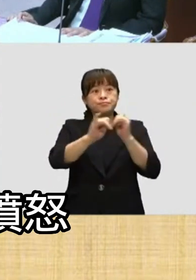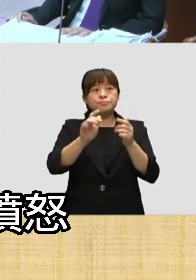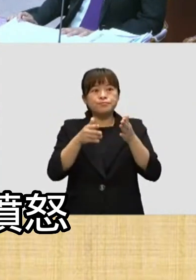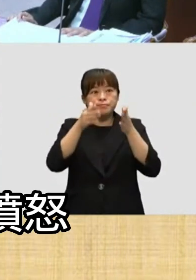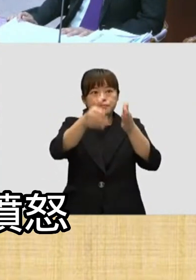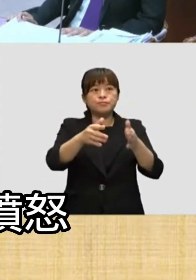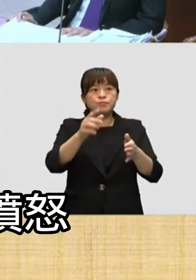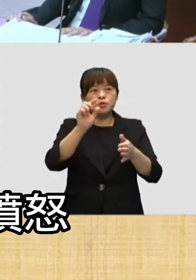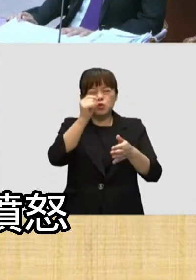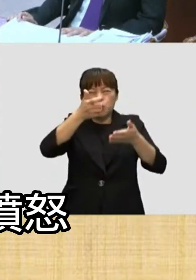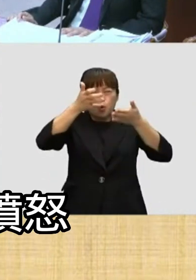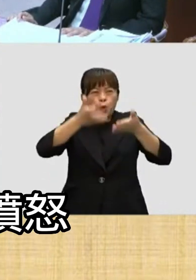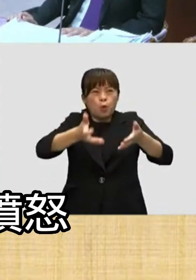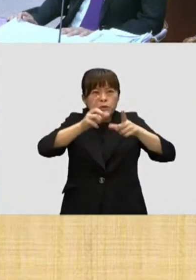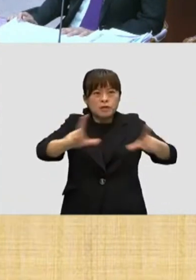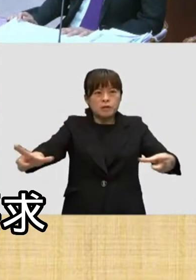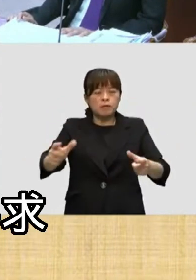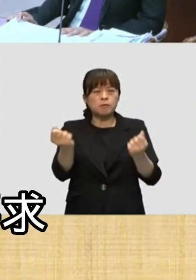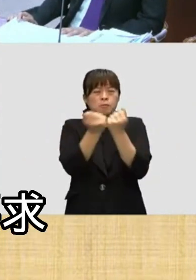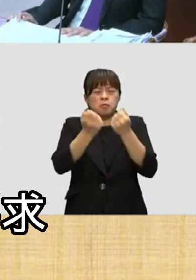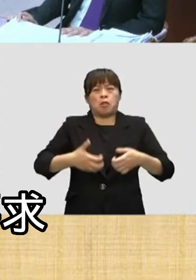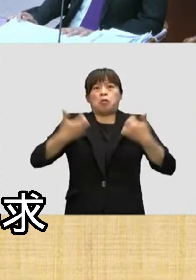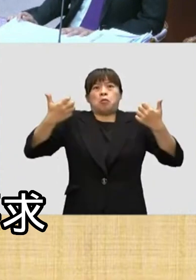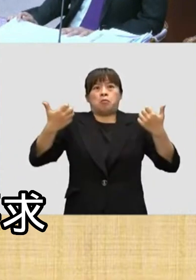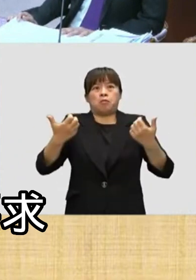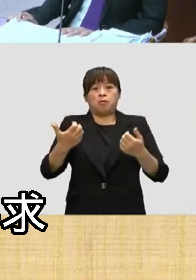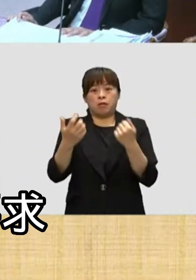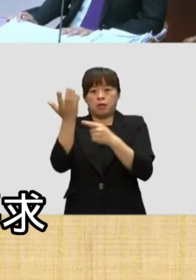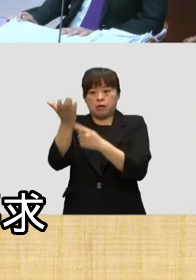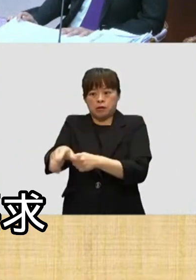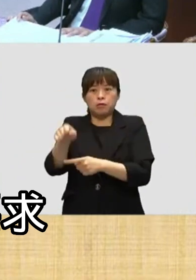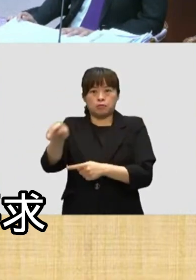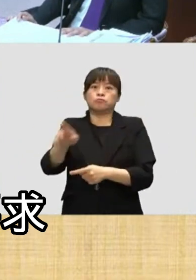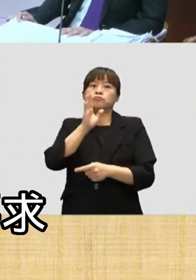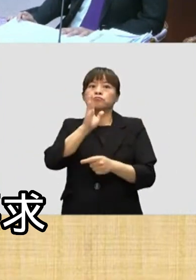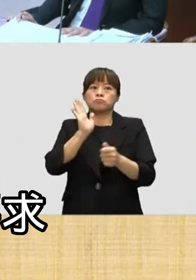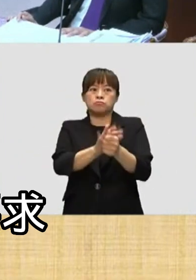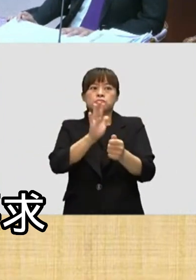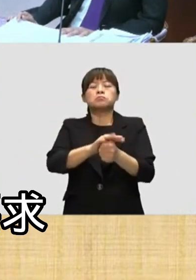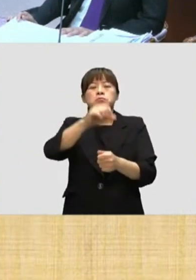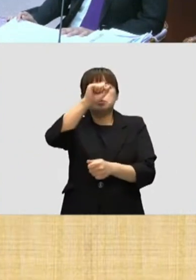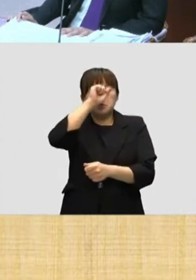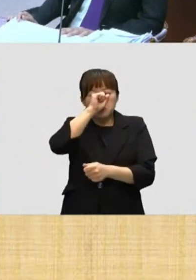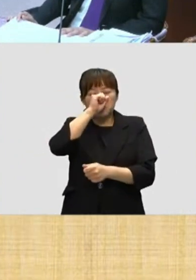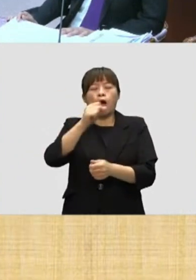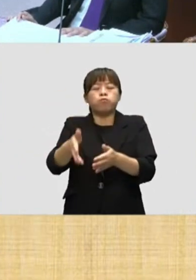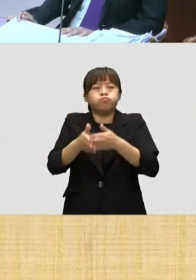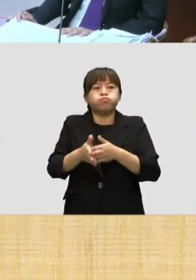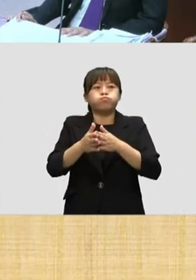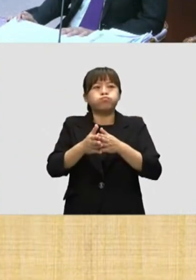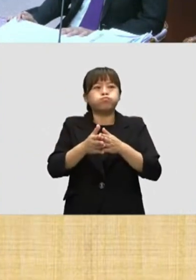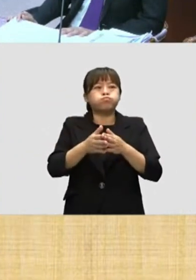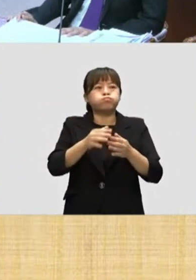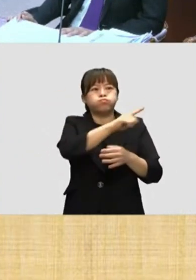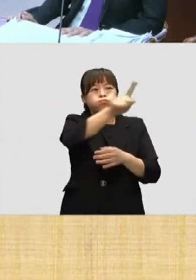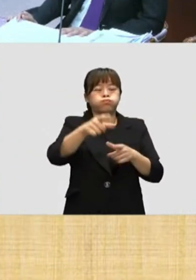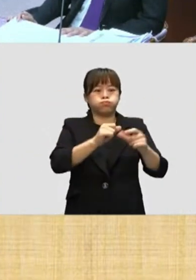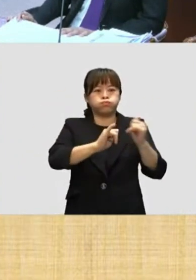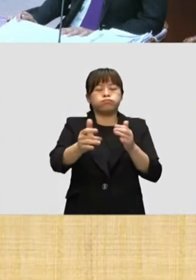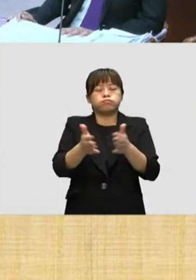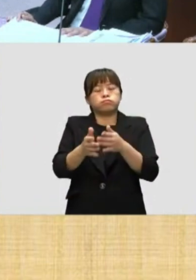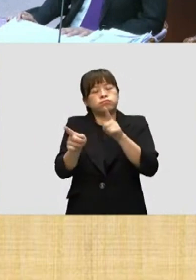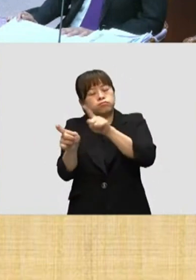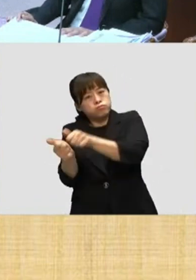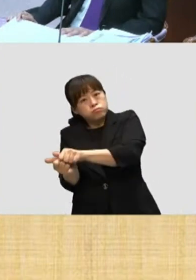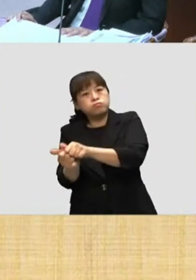别重大犯罪的道德愤怒，死刑就是一个有序的社会，要求其公民要依赖法律程序，